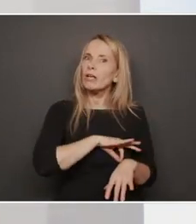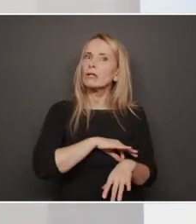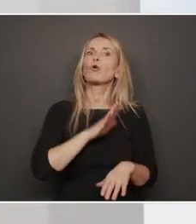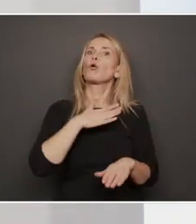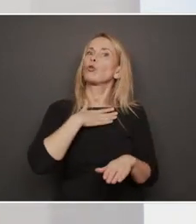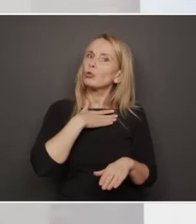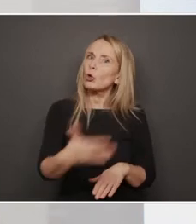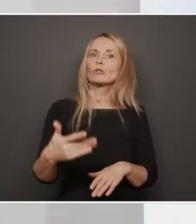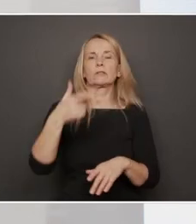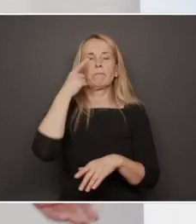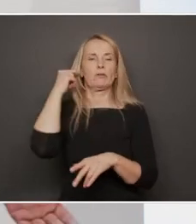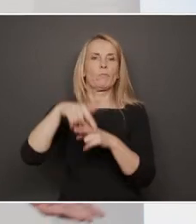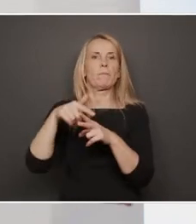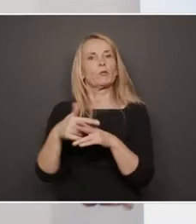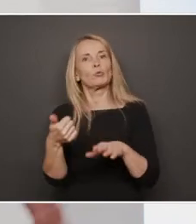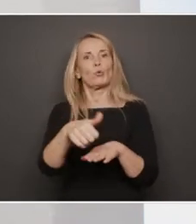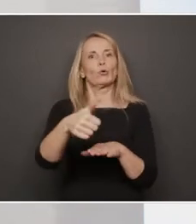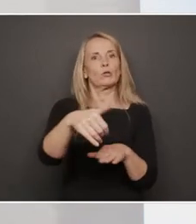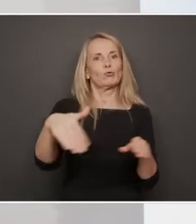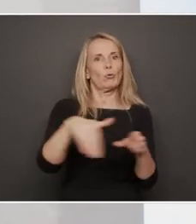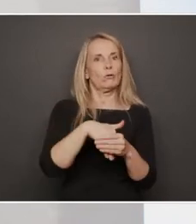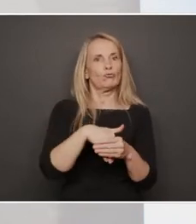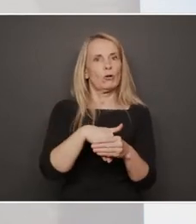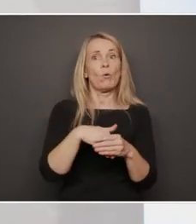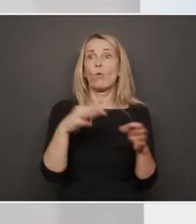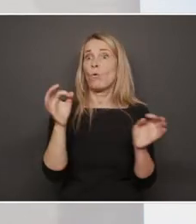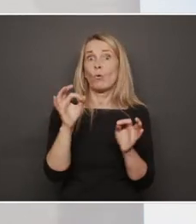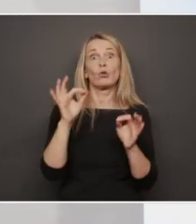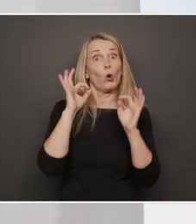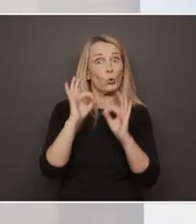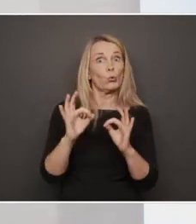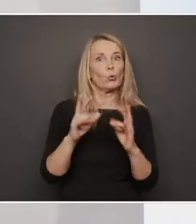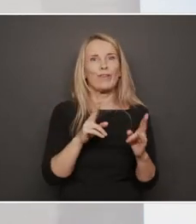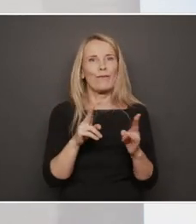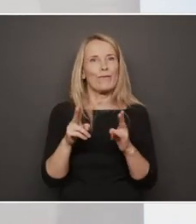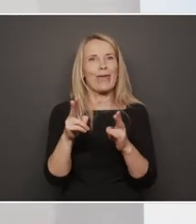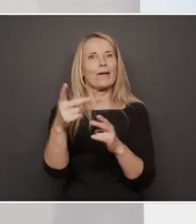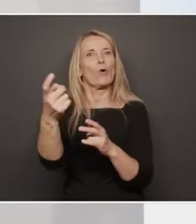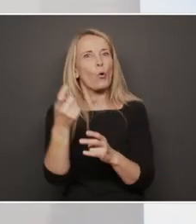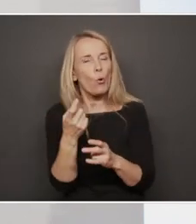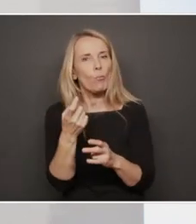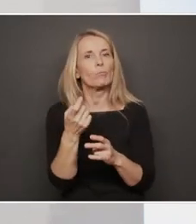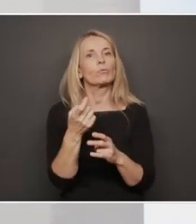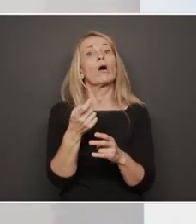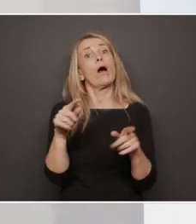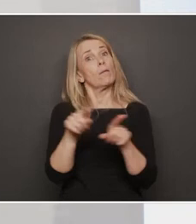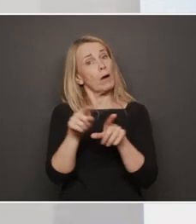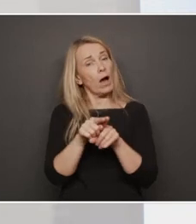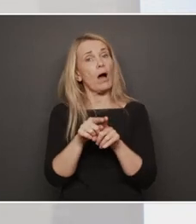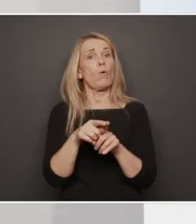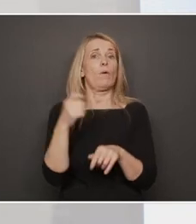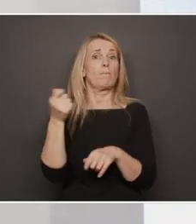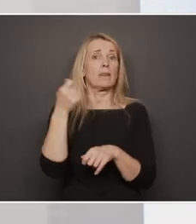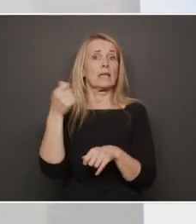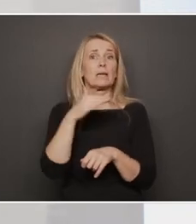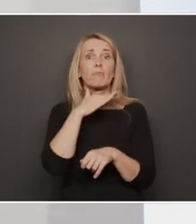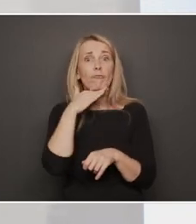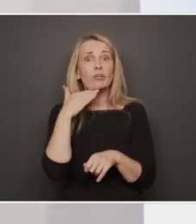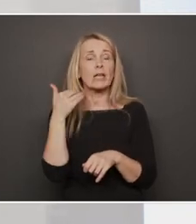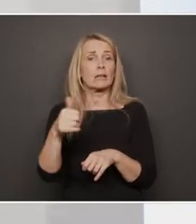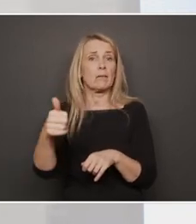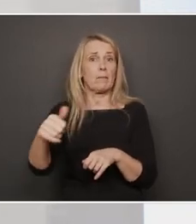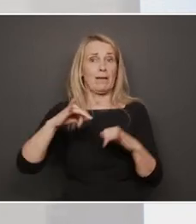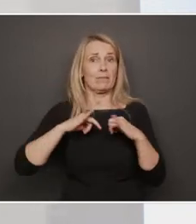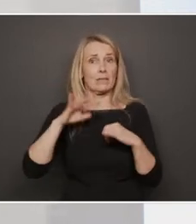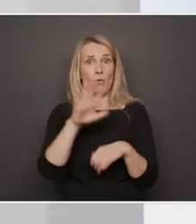haben. Es sind Betriebe, die auf einem guten Weg dorthin sind. Und es sind aber auch sehr viele Betriebe in